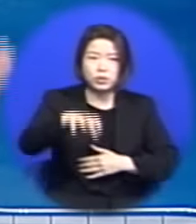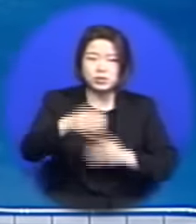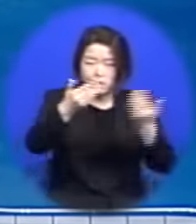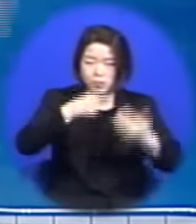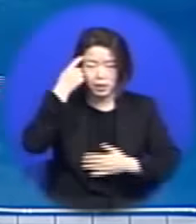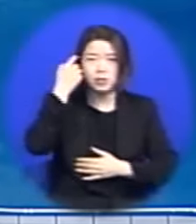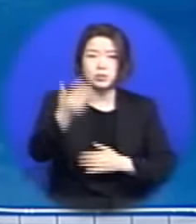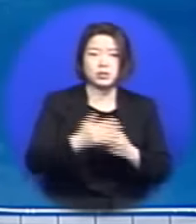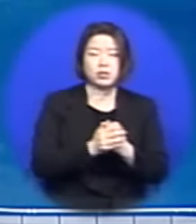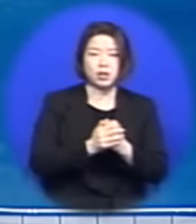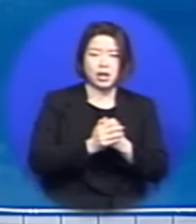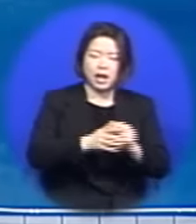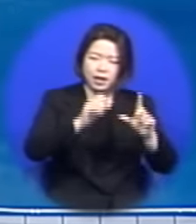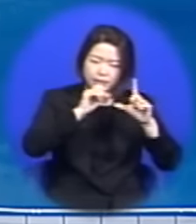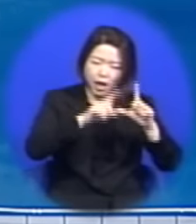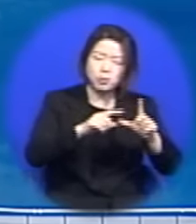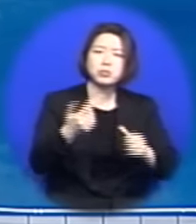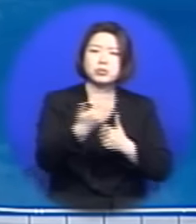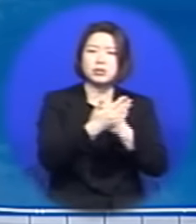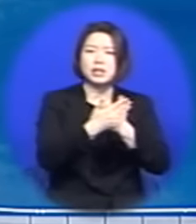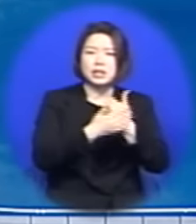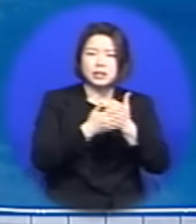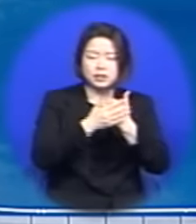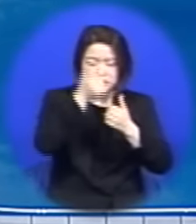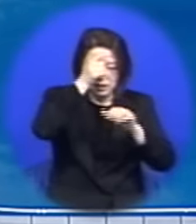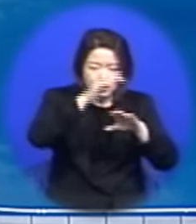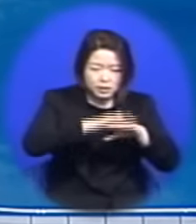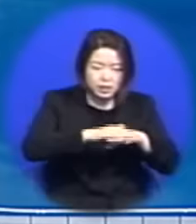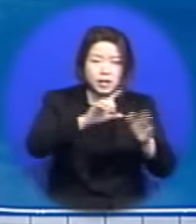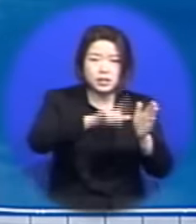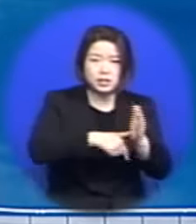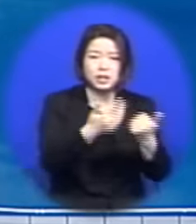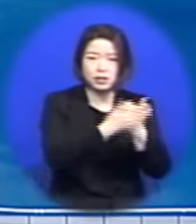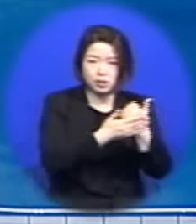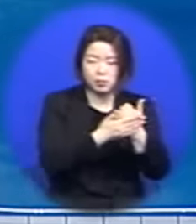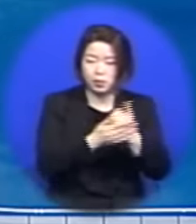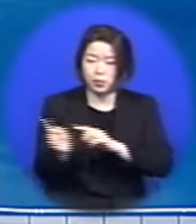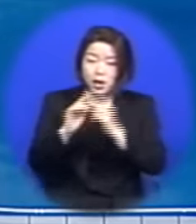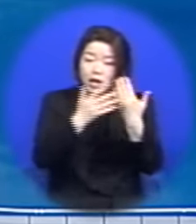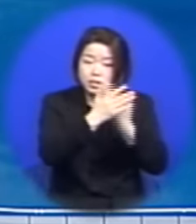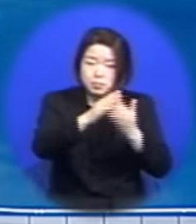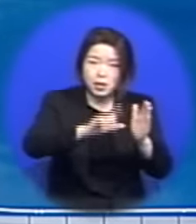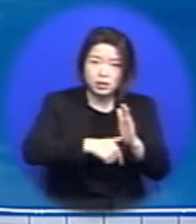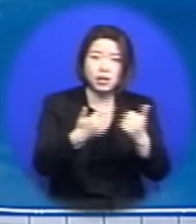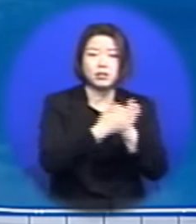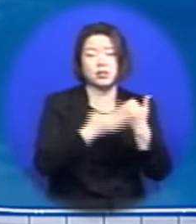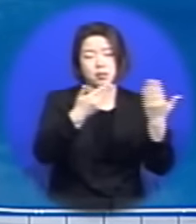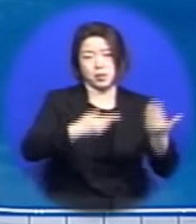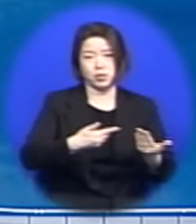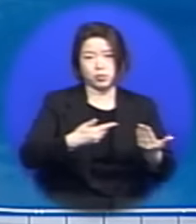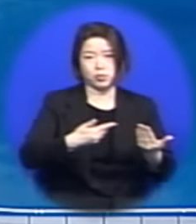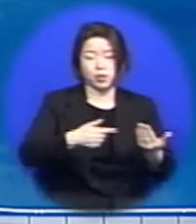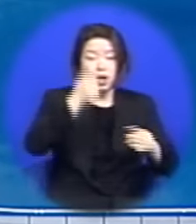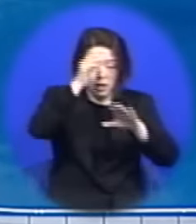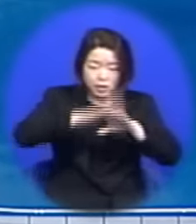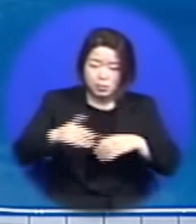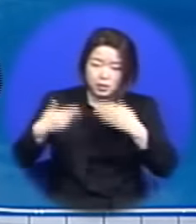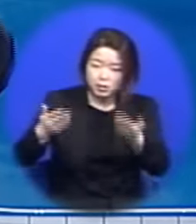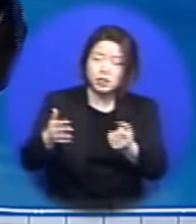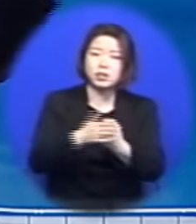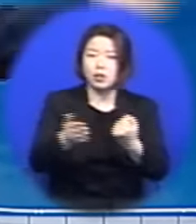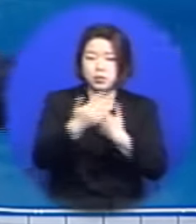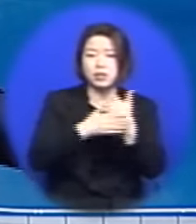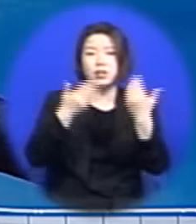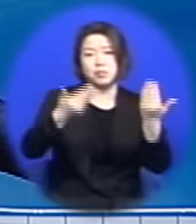이런 예배 시간에 집회 시간에 받으셨을 거예요 예배하니 은혜를 받는 거잖아요 그렇다면